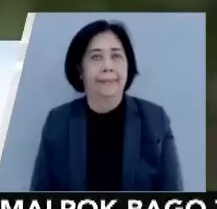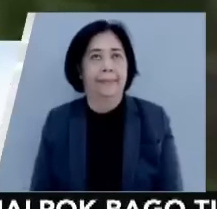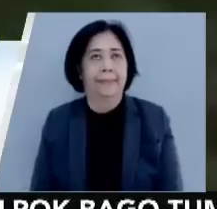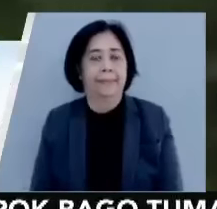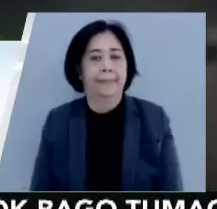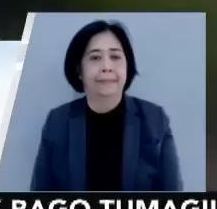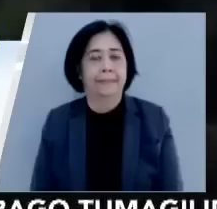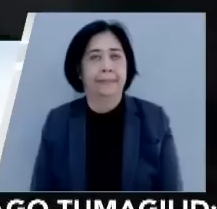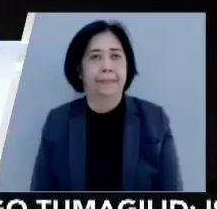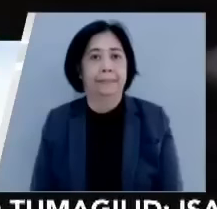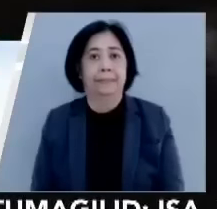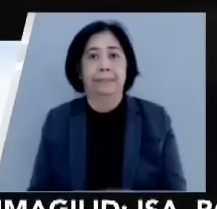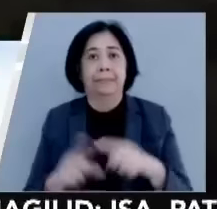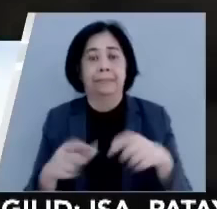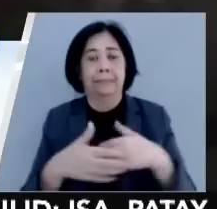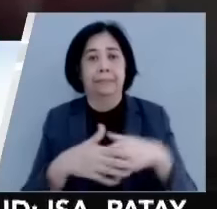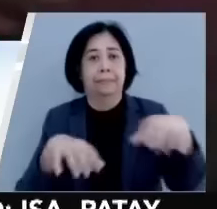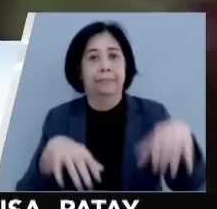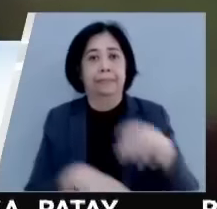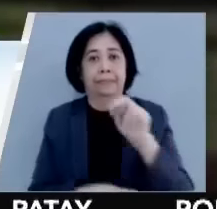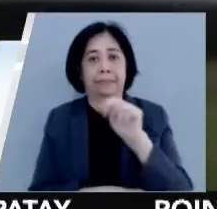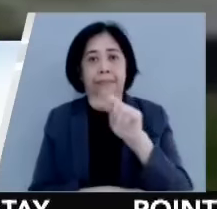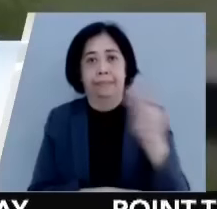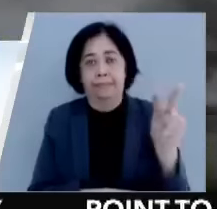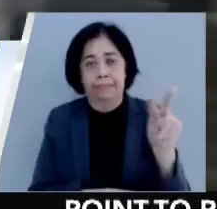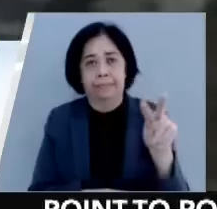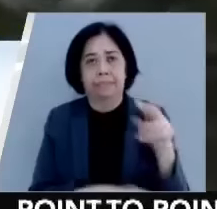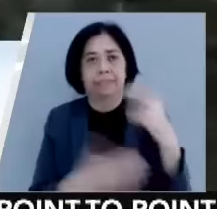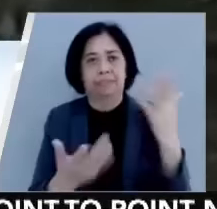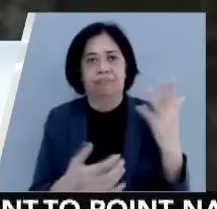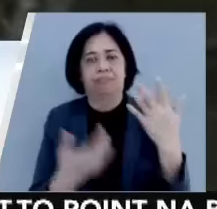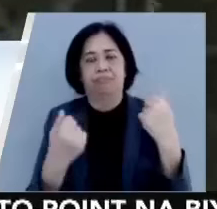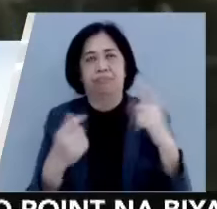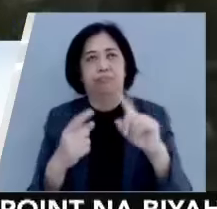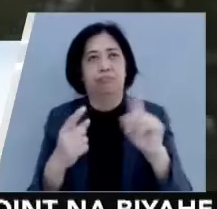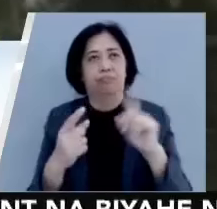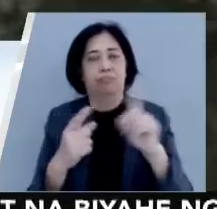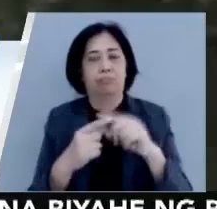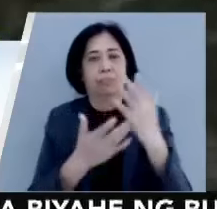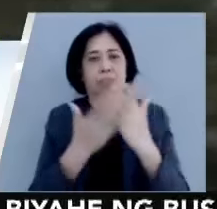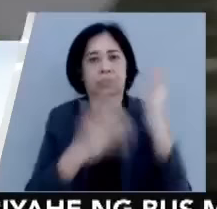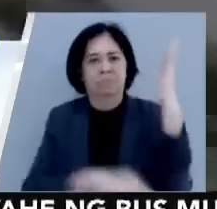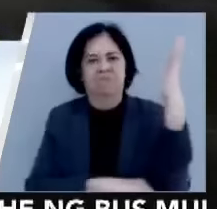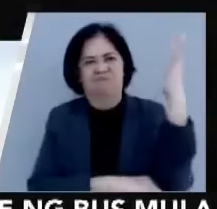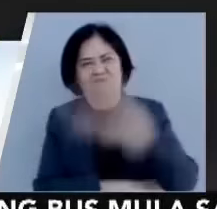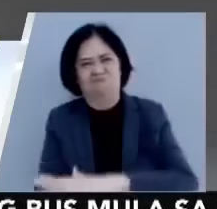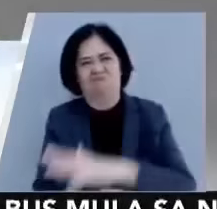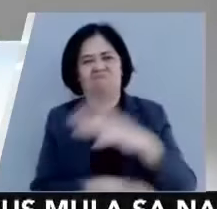Pero sa katabing Nueva Vizcaya, tuluyan ang pinadapa ng hangin ang ilang puno.